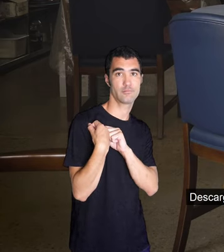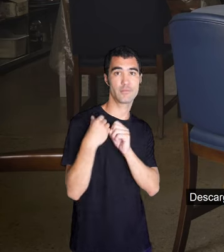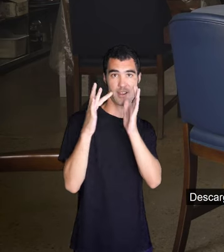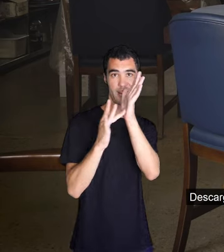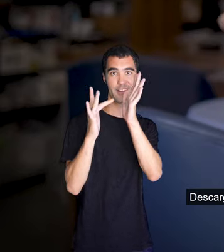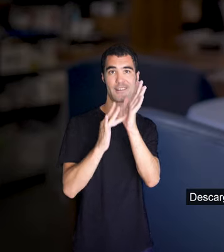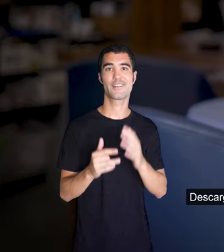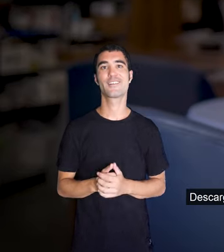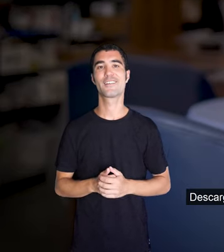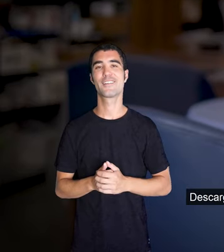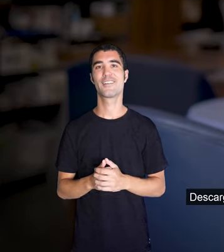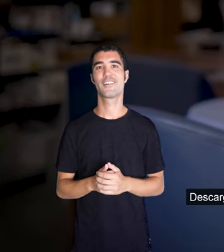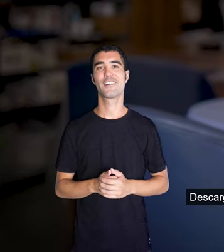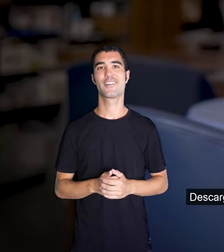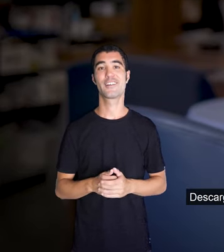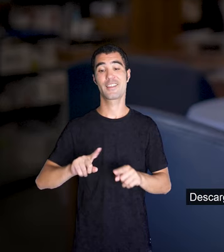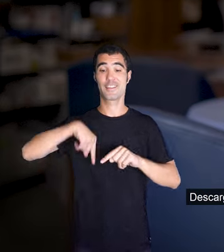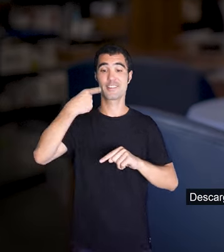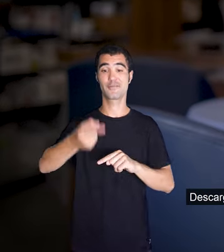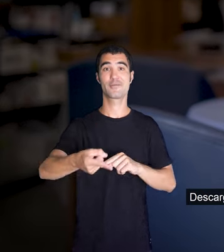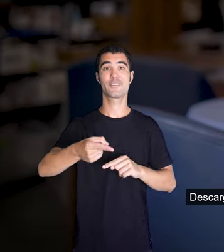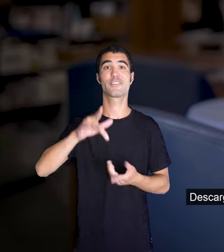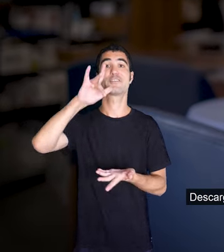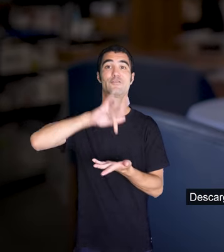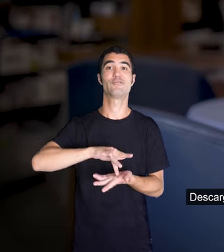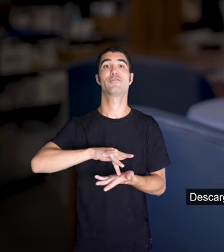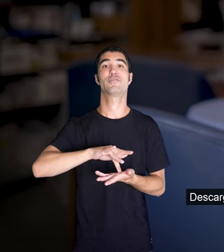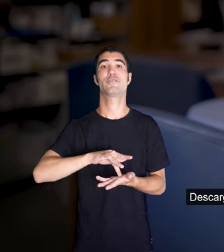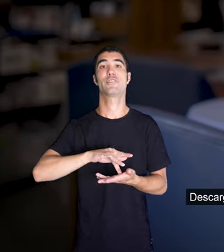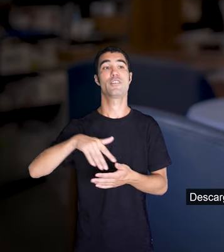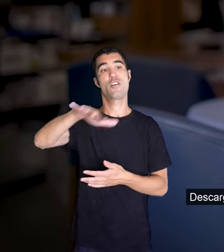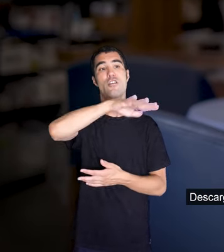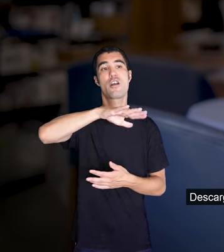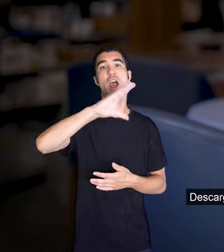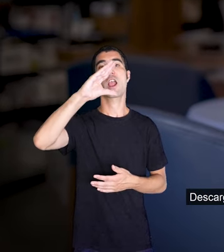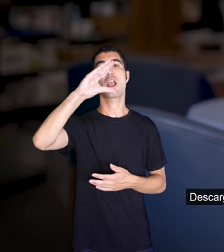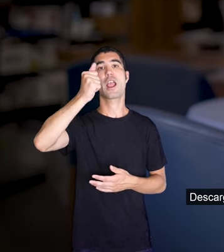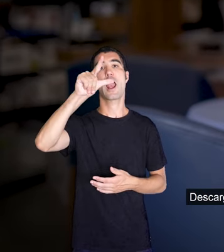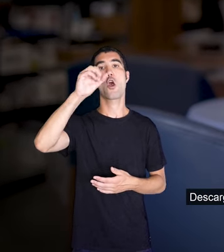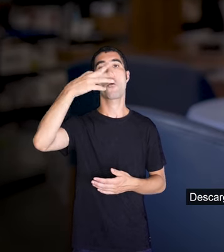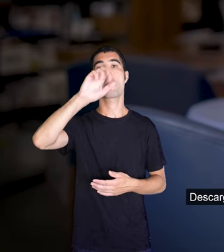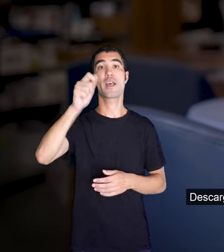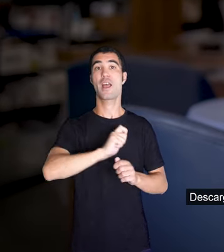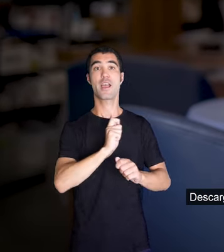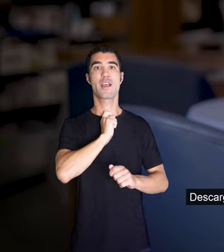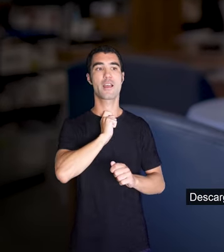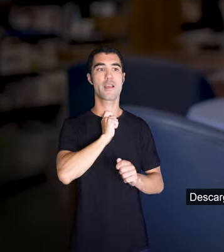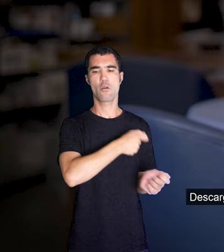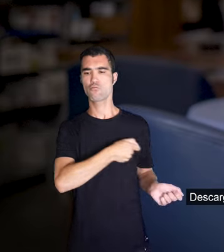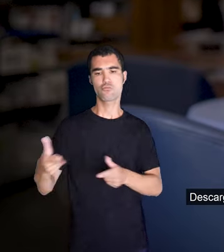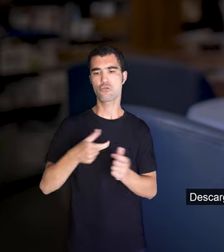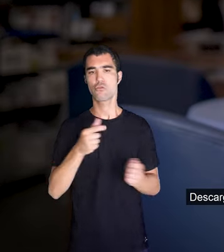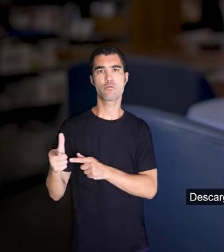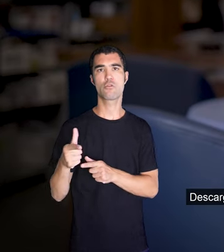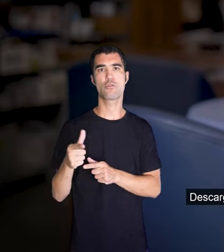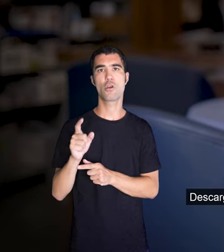aquest arròs. I llavors anàrem a la calobra a descarregar cigrons i